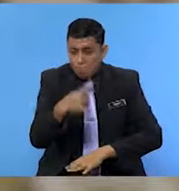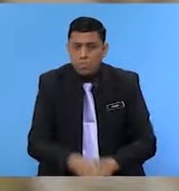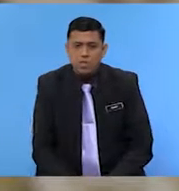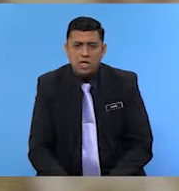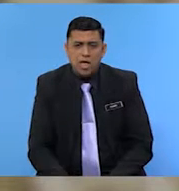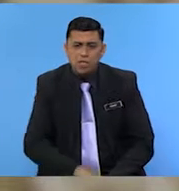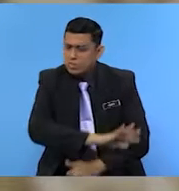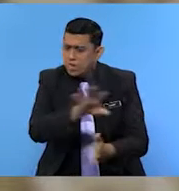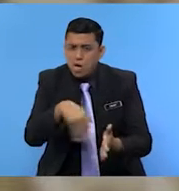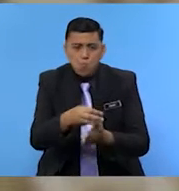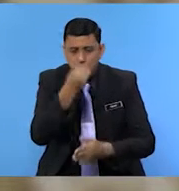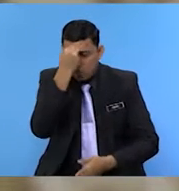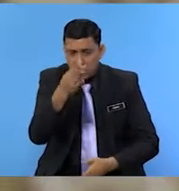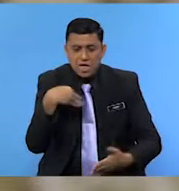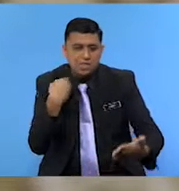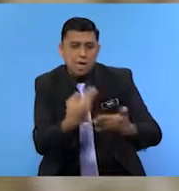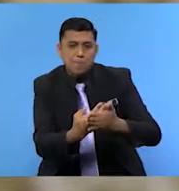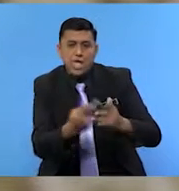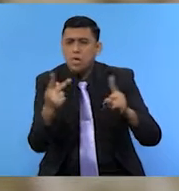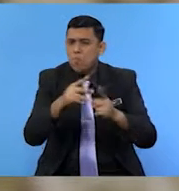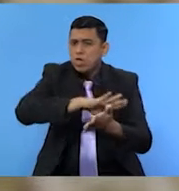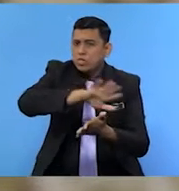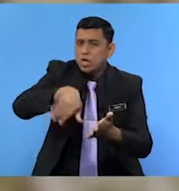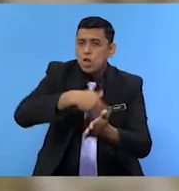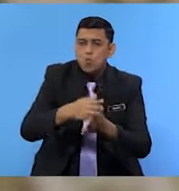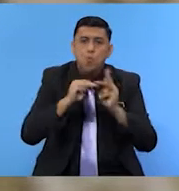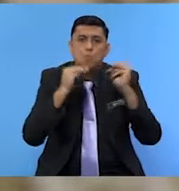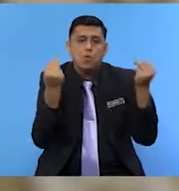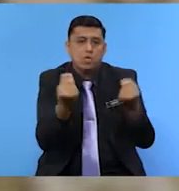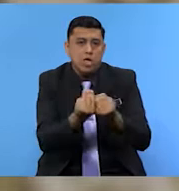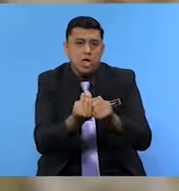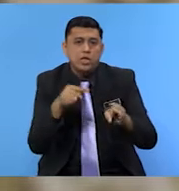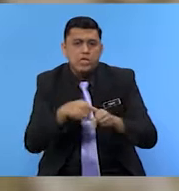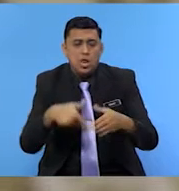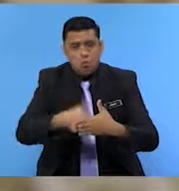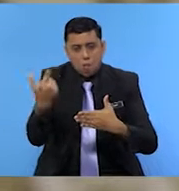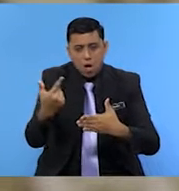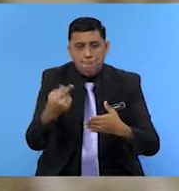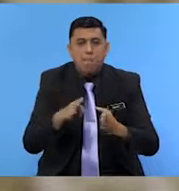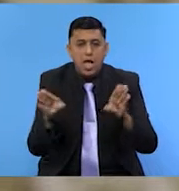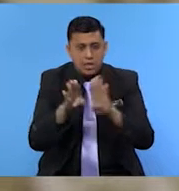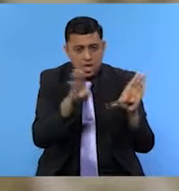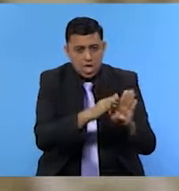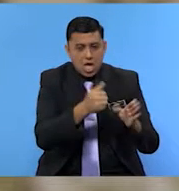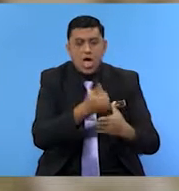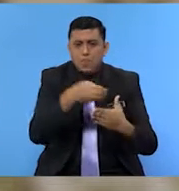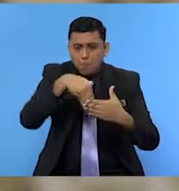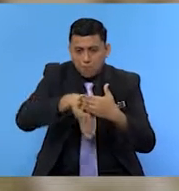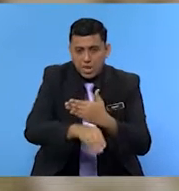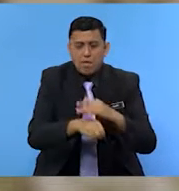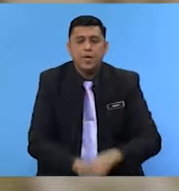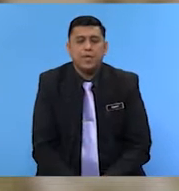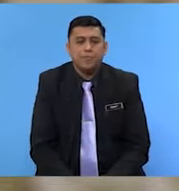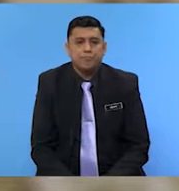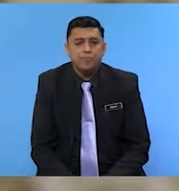info akan terus sampai kepada seluruh masyarakat termasuk penduduk di luar bandar ataupun pedalaman. Okay, kesedaran